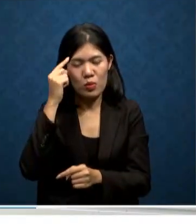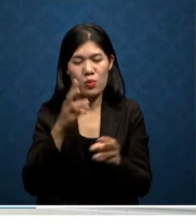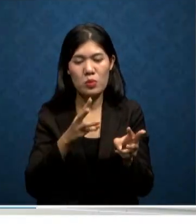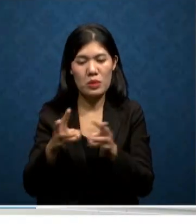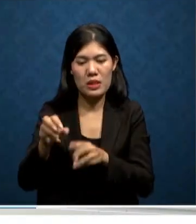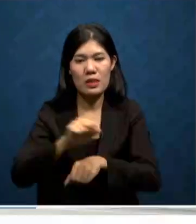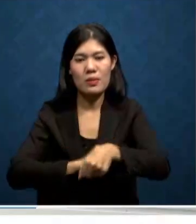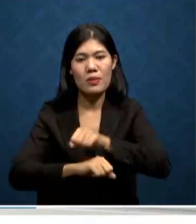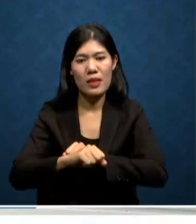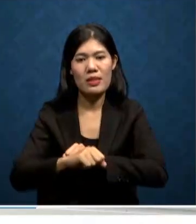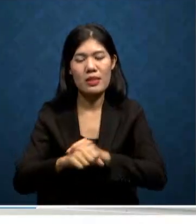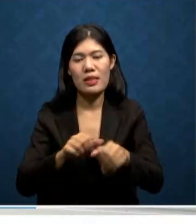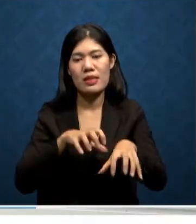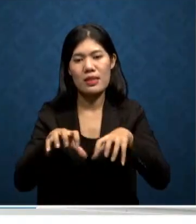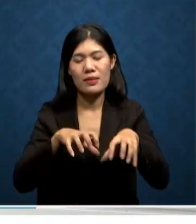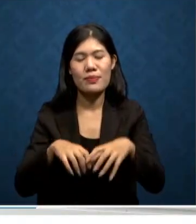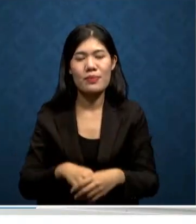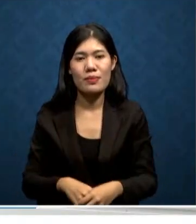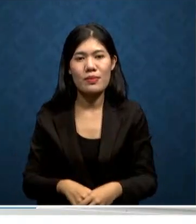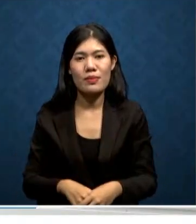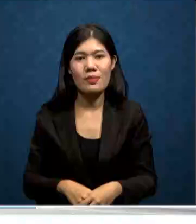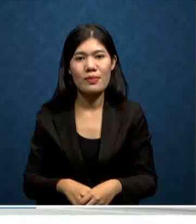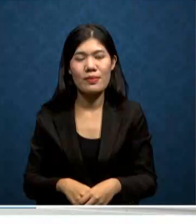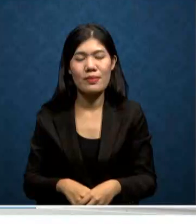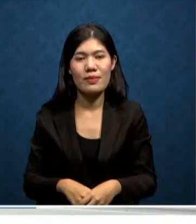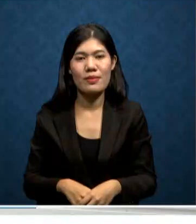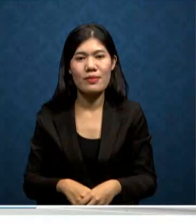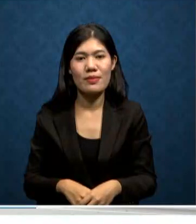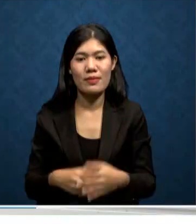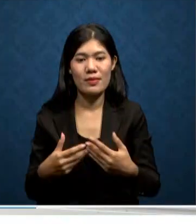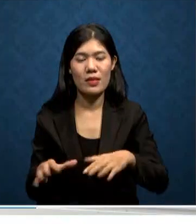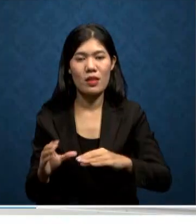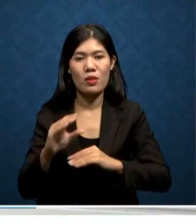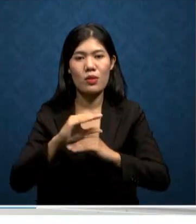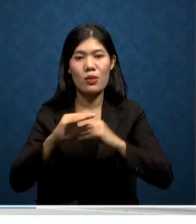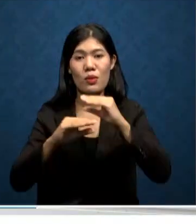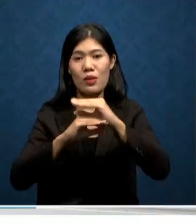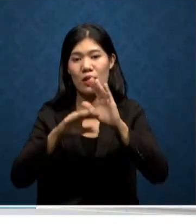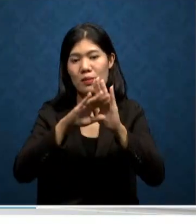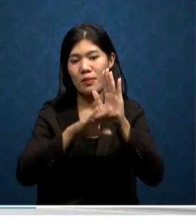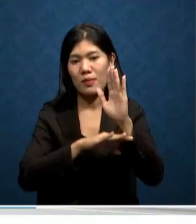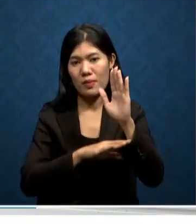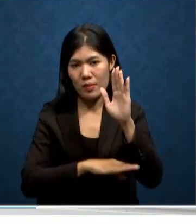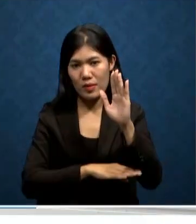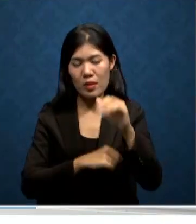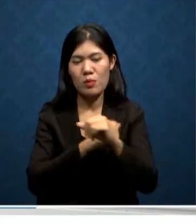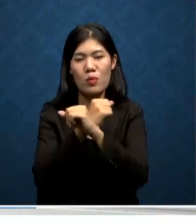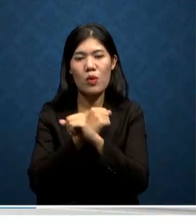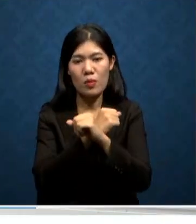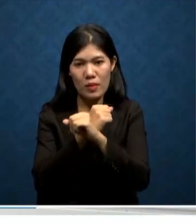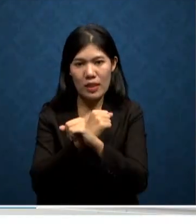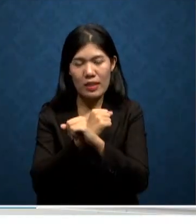เรียนนะครับส่วนโครงการขับเคลื่อนความปลอดภัยเชิงพื้นที่สู่ภูมิภาค